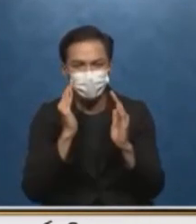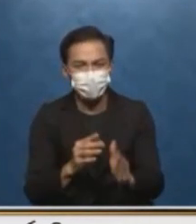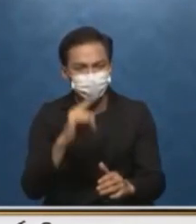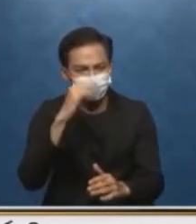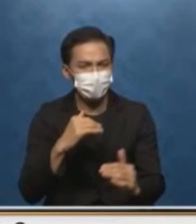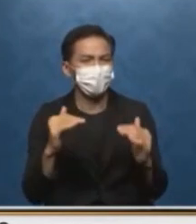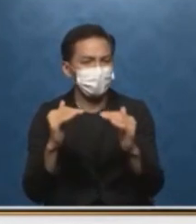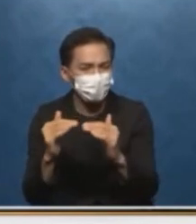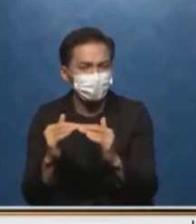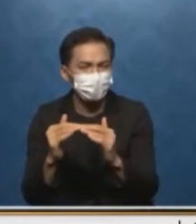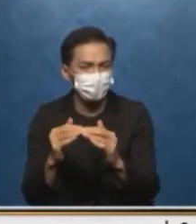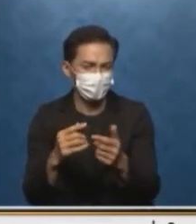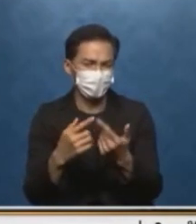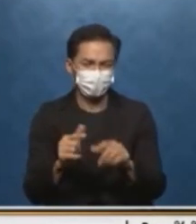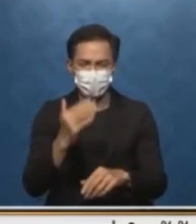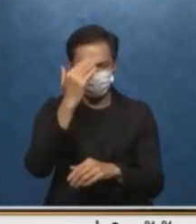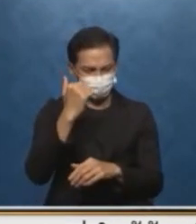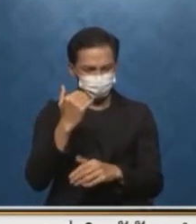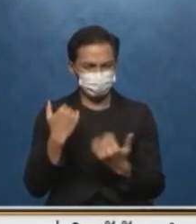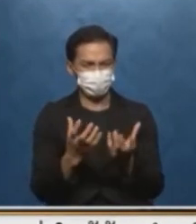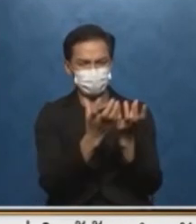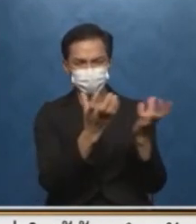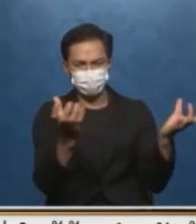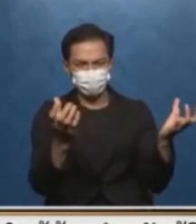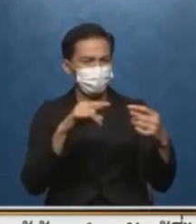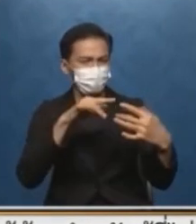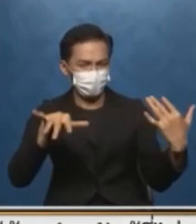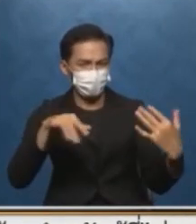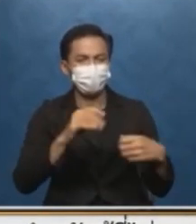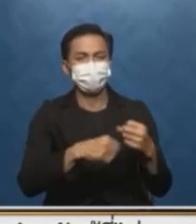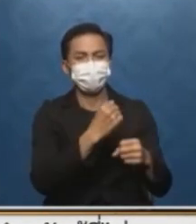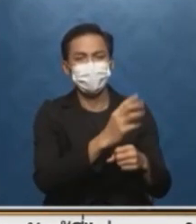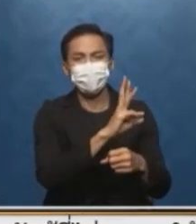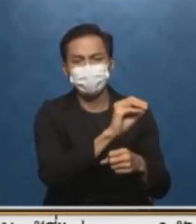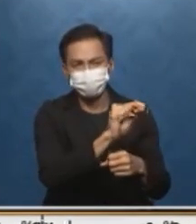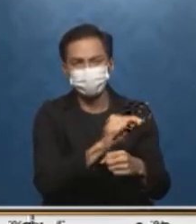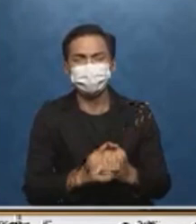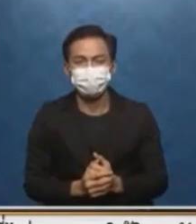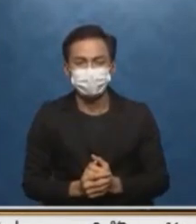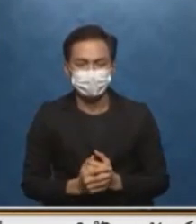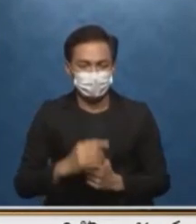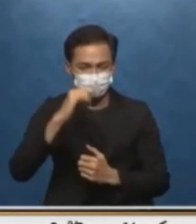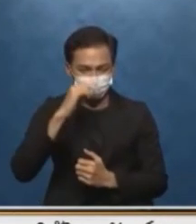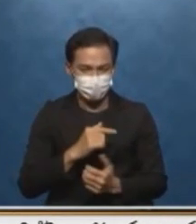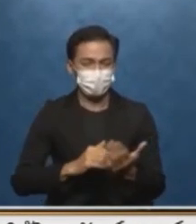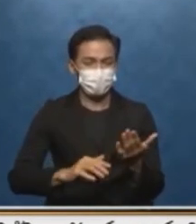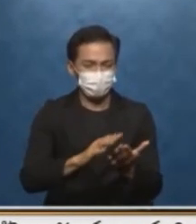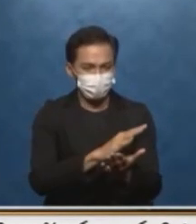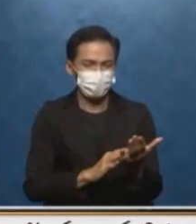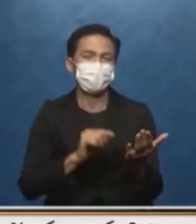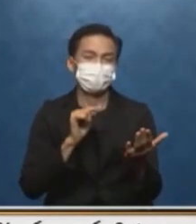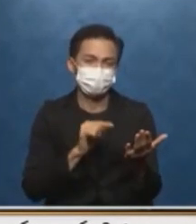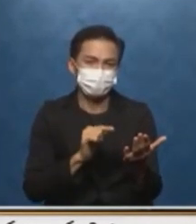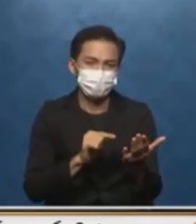ลังขัดรัฐธรรมนูญปี60อยู่นะคะประเทศไทยท่านประธานคะเป็นประเ